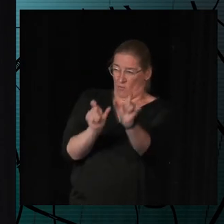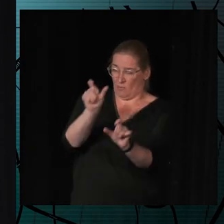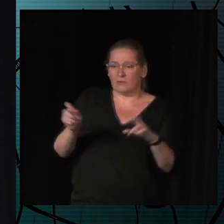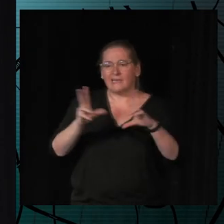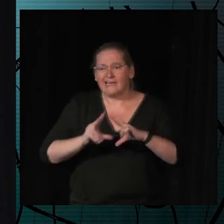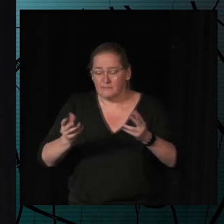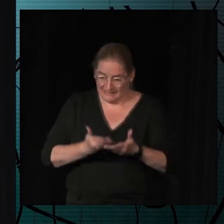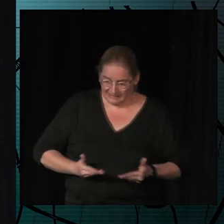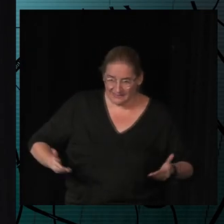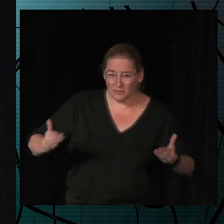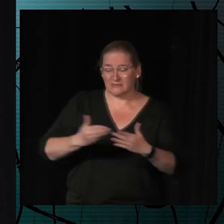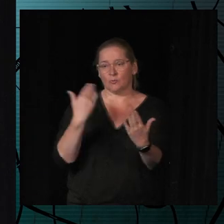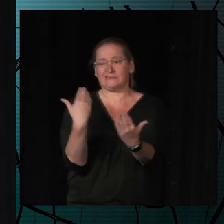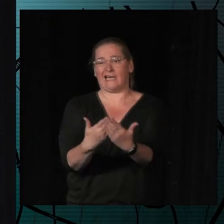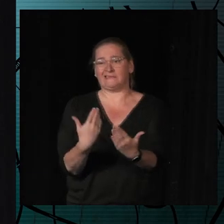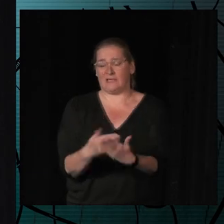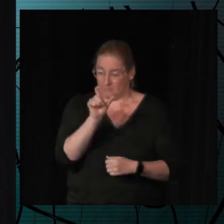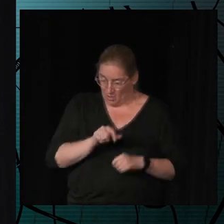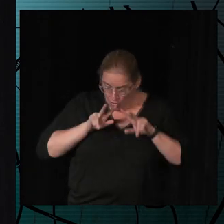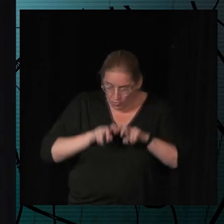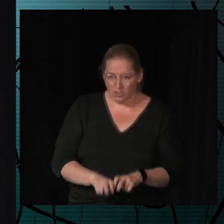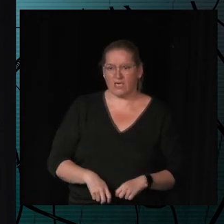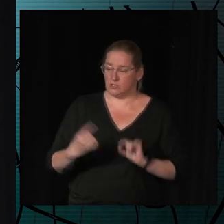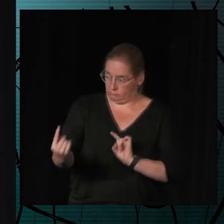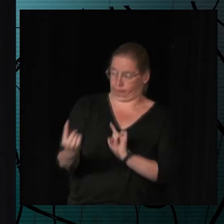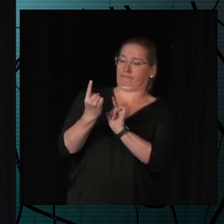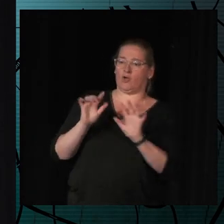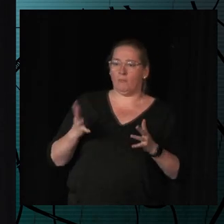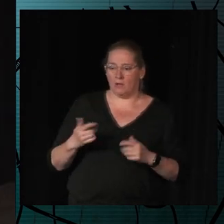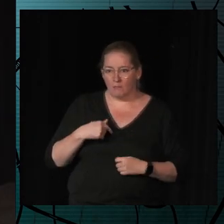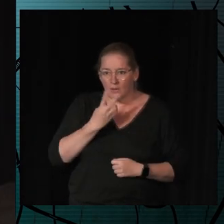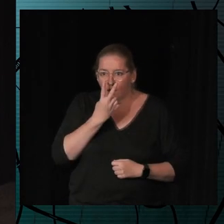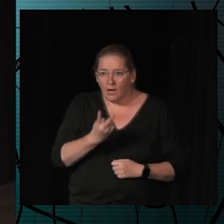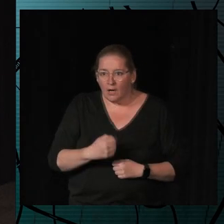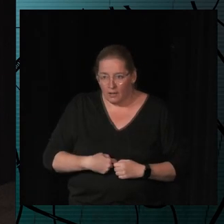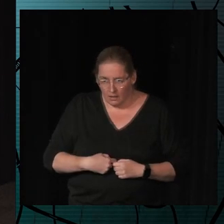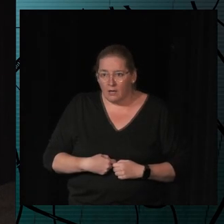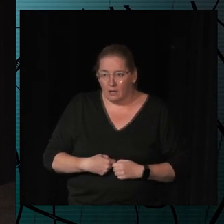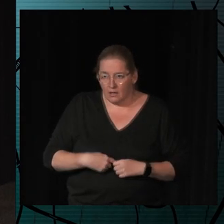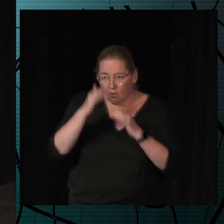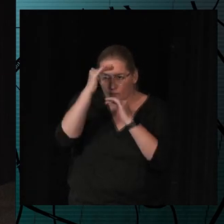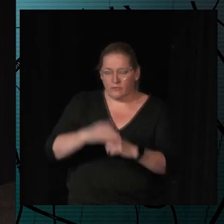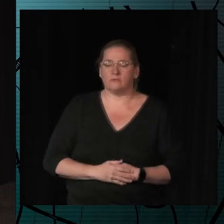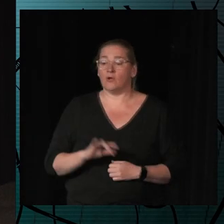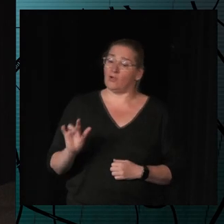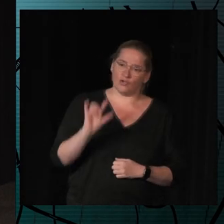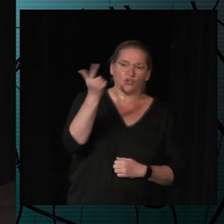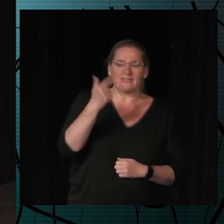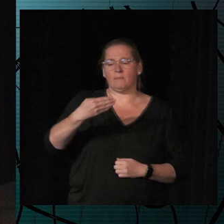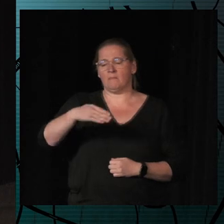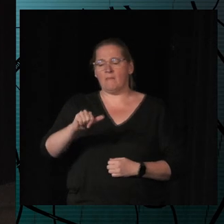description scientifique par un chercheur de cette rencontres et on le croit et on croit à son à ce qu'il nous raconte deuxième titre très très vite